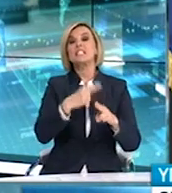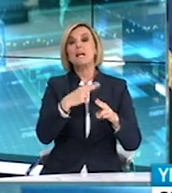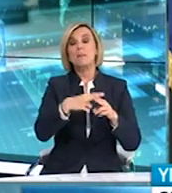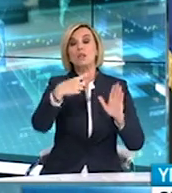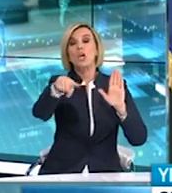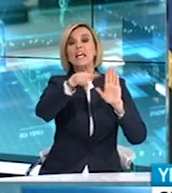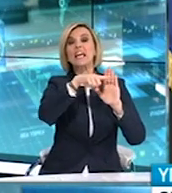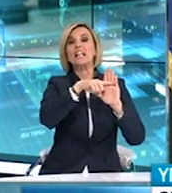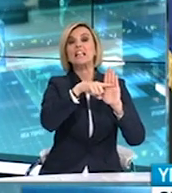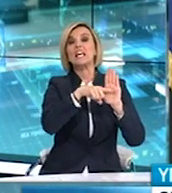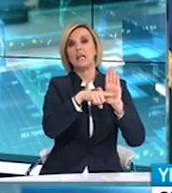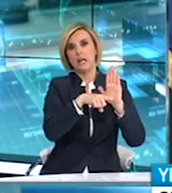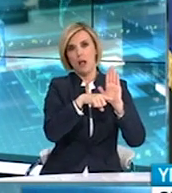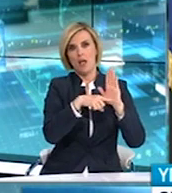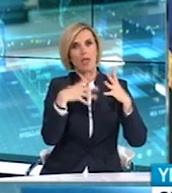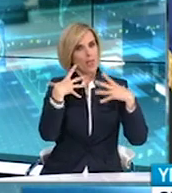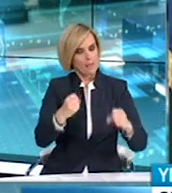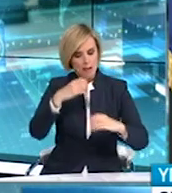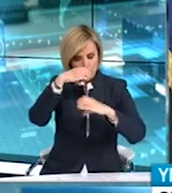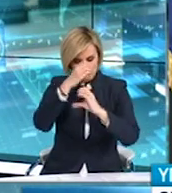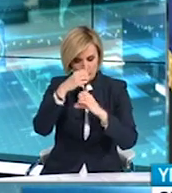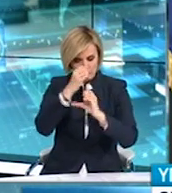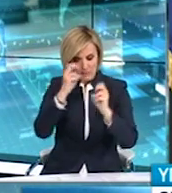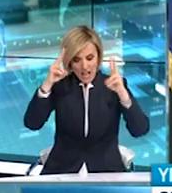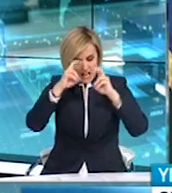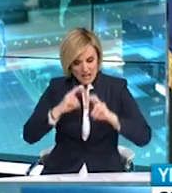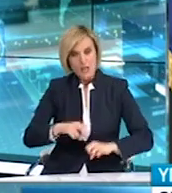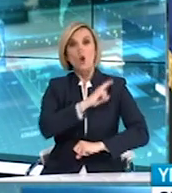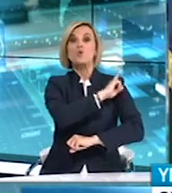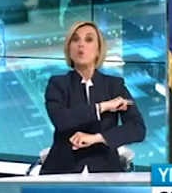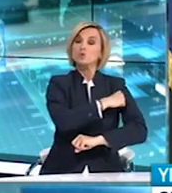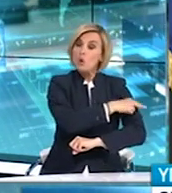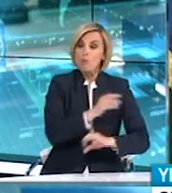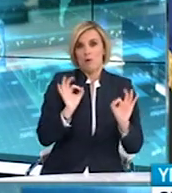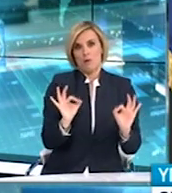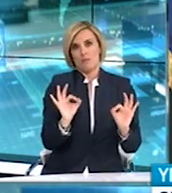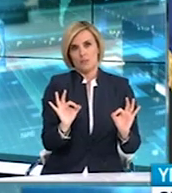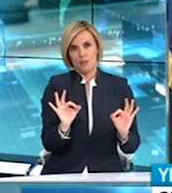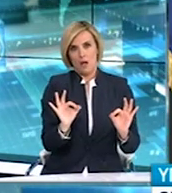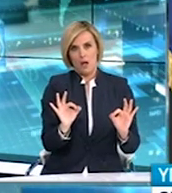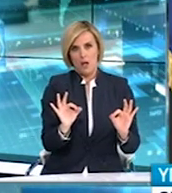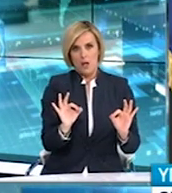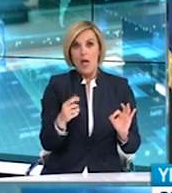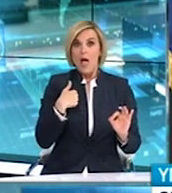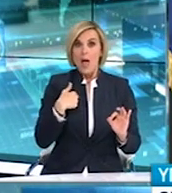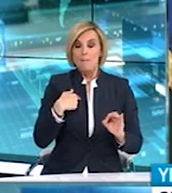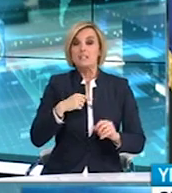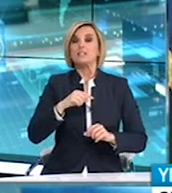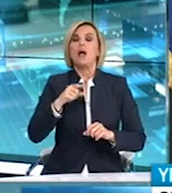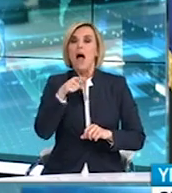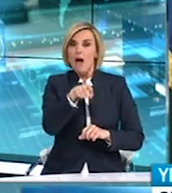ότι υπάρχουν εργαστηριακοί έλεγχοι σε κάποια άλλα νοσοκομεία ή κάποια άλλα μέρη δεν σημαίνει αυτό, ότι αυτόν τον εργαστηριακό έλεγχο τον κάνουμε σε